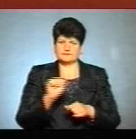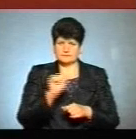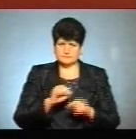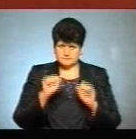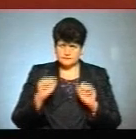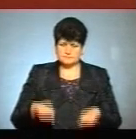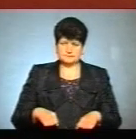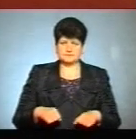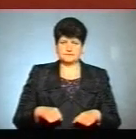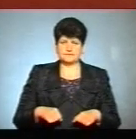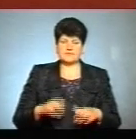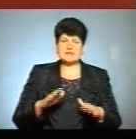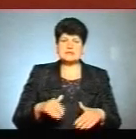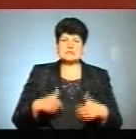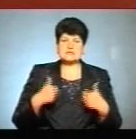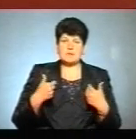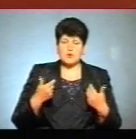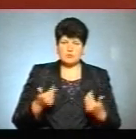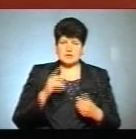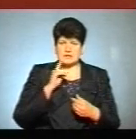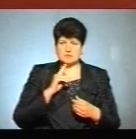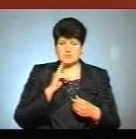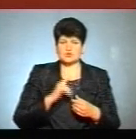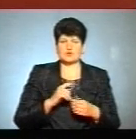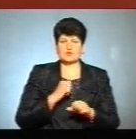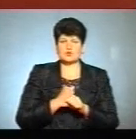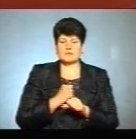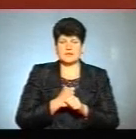дезінфекції. Запропоновано, як тимчасовий варіант,